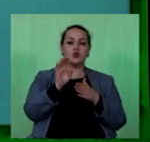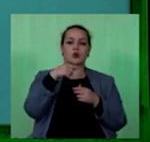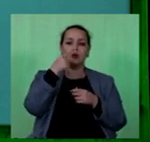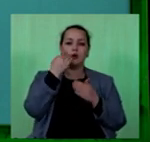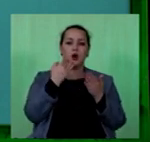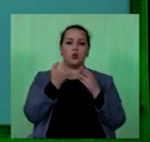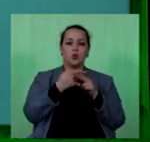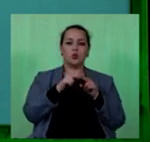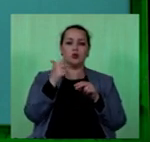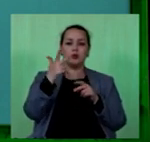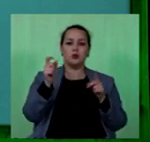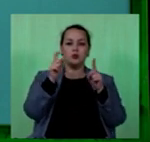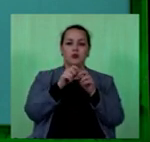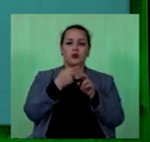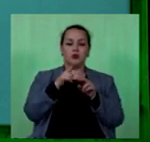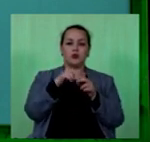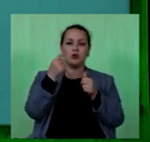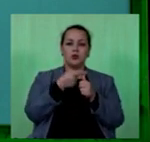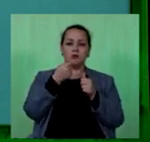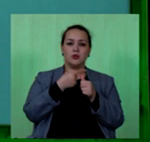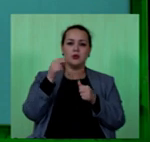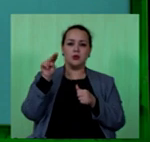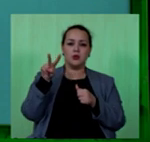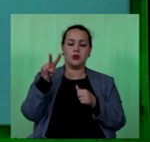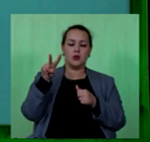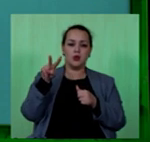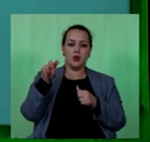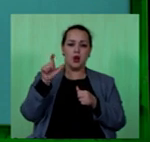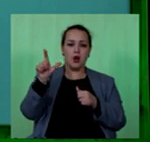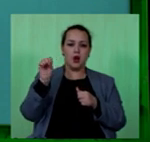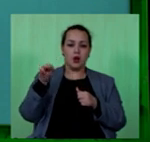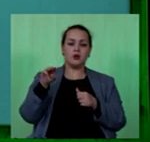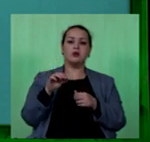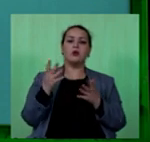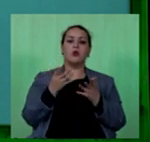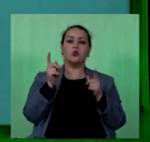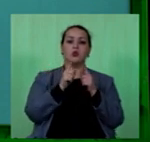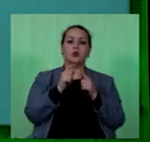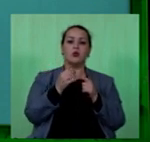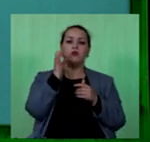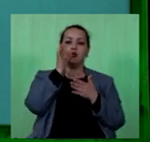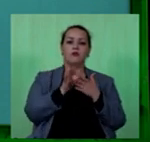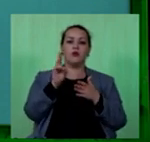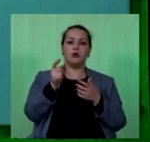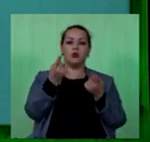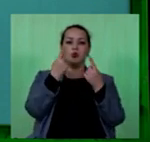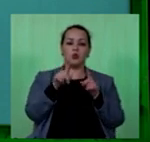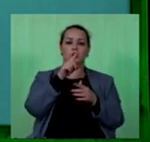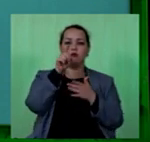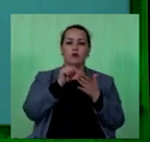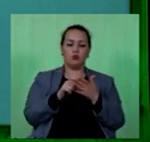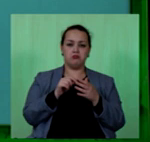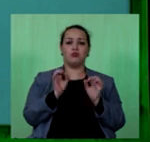верно это имена прилагательные так а какое же слово отвечает на другой вопрос конечно же слова